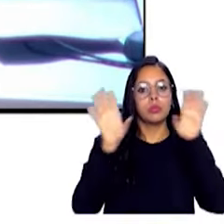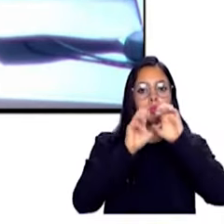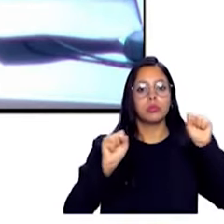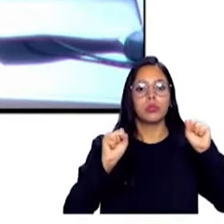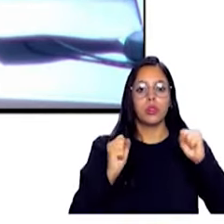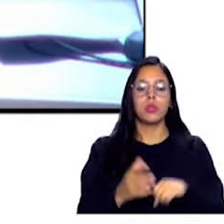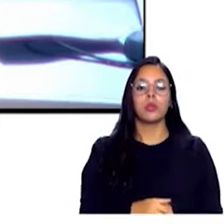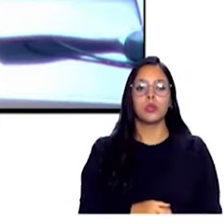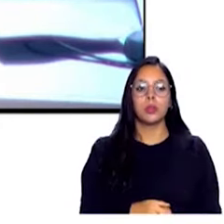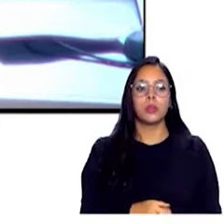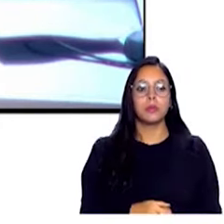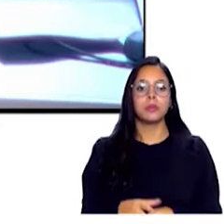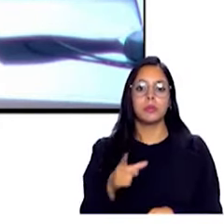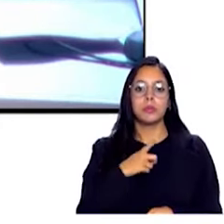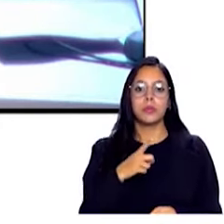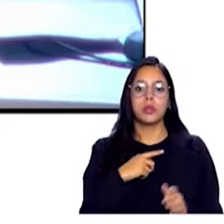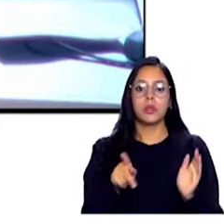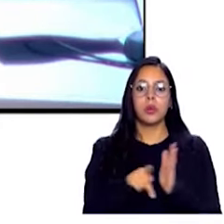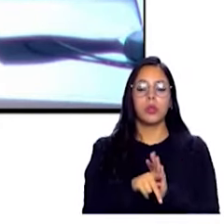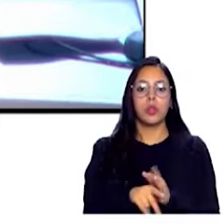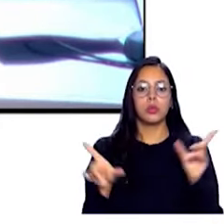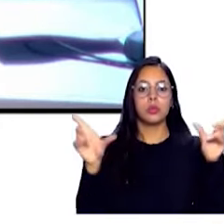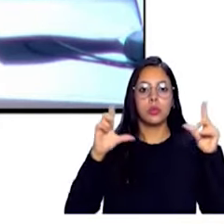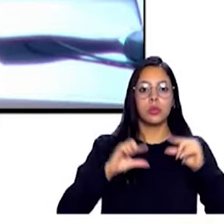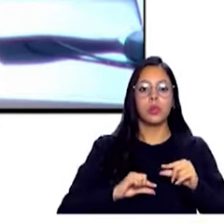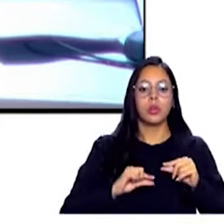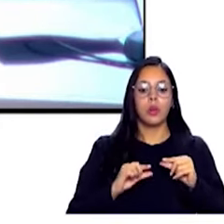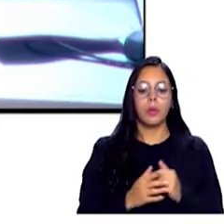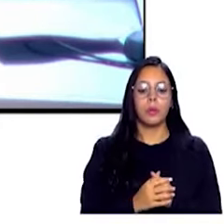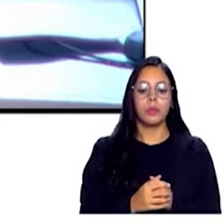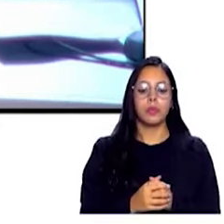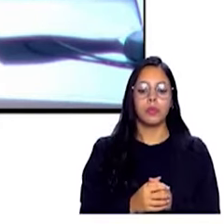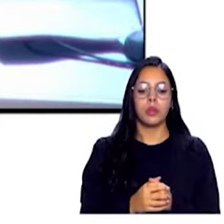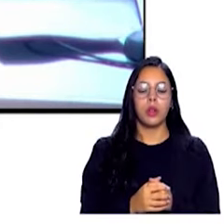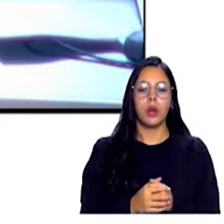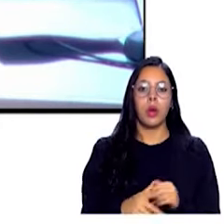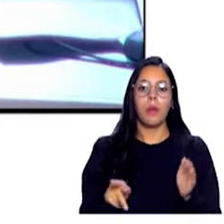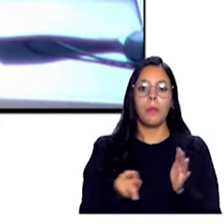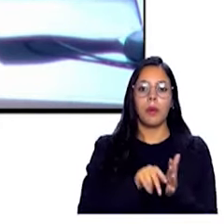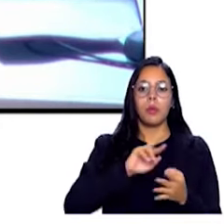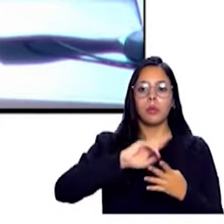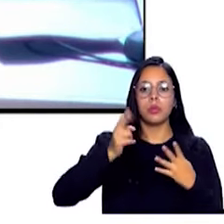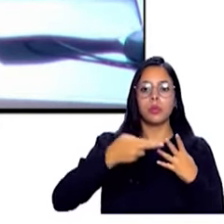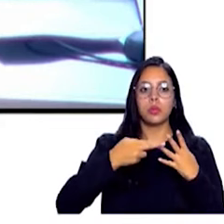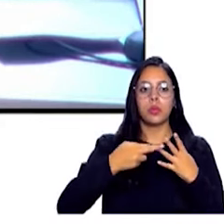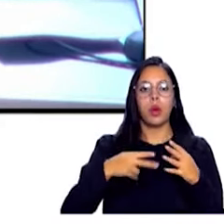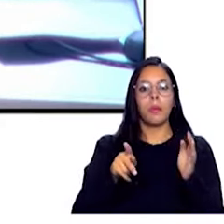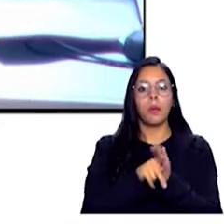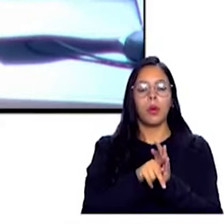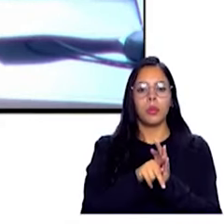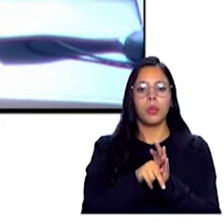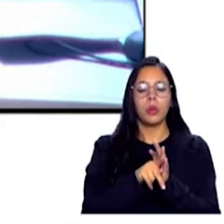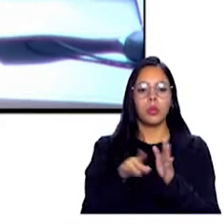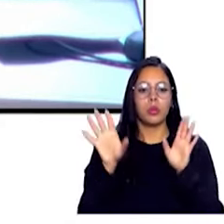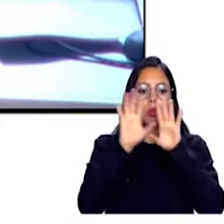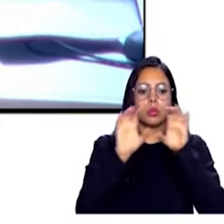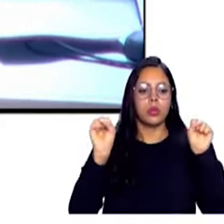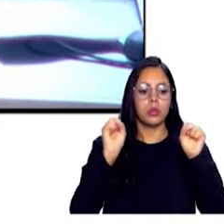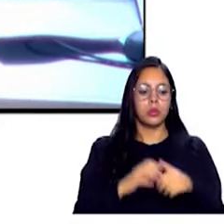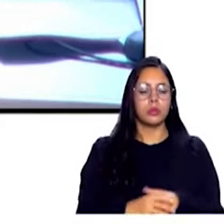diminuer les pourvoi de 54 % qui est un chiffre un